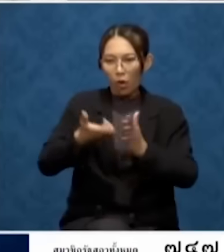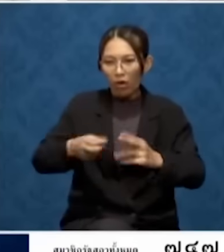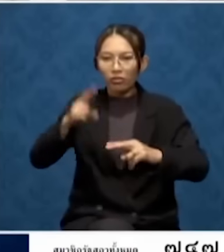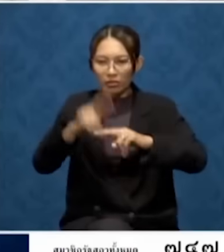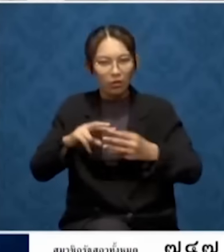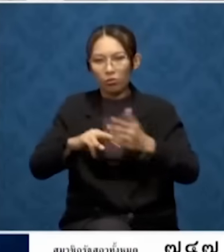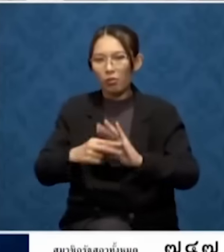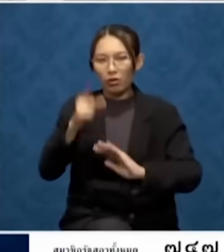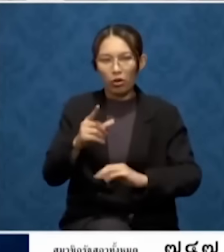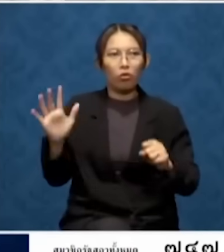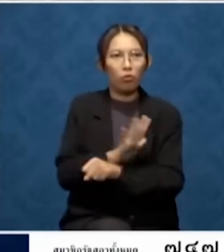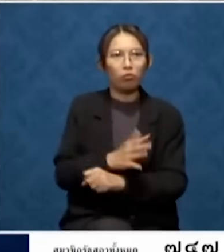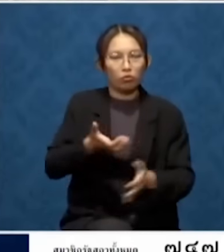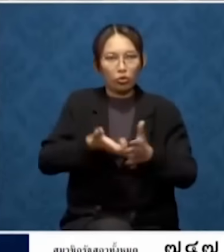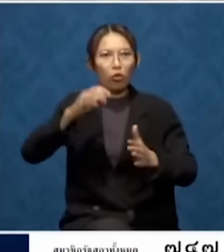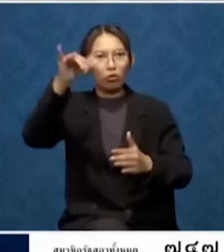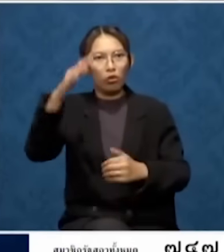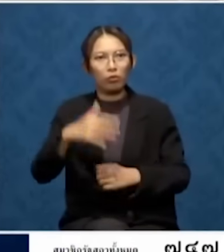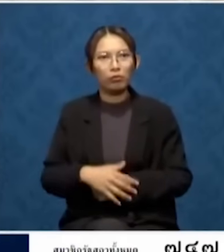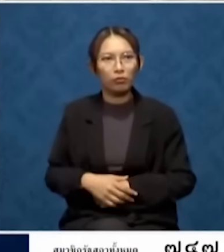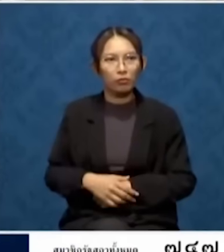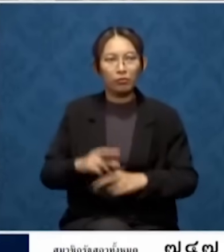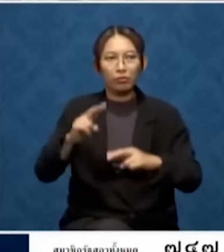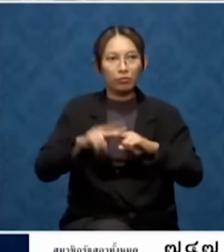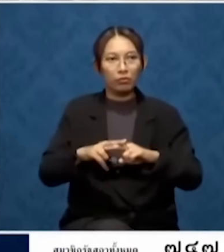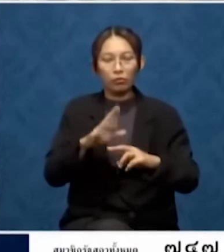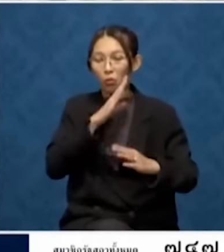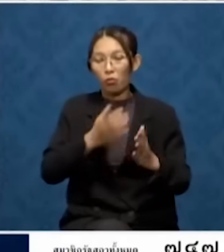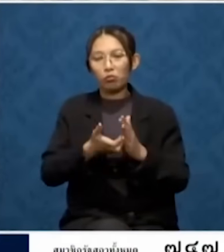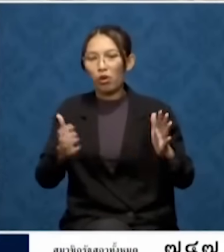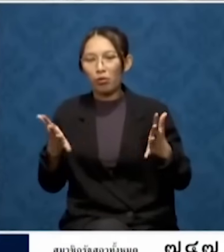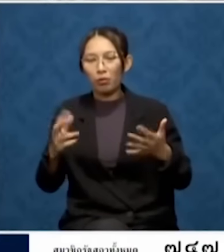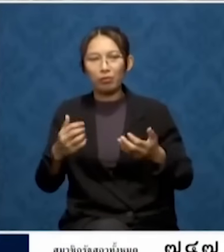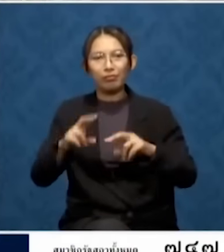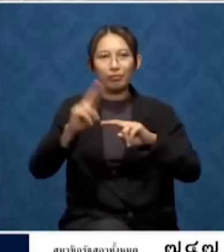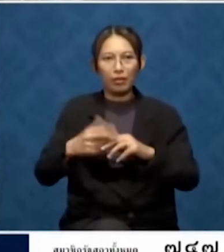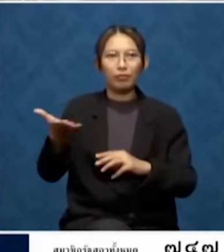เด็ดขาดคนถอนก่อนก็ไม่ต้องนั่งแต่ถ้าคุณไม่ถอนผมให้นั่ง